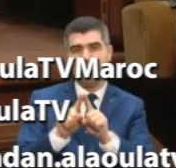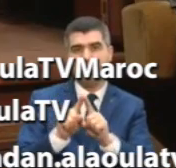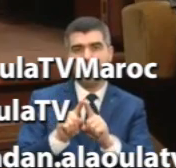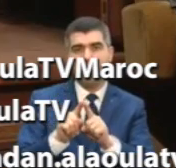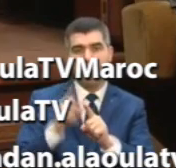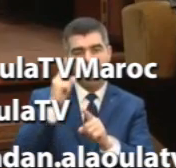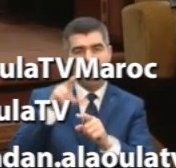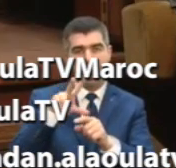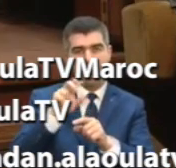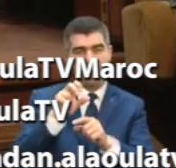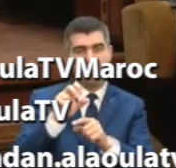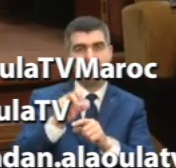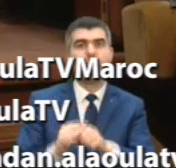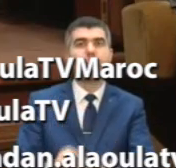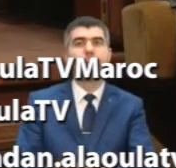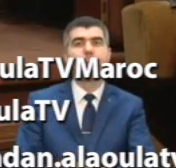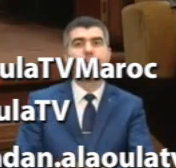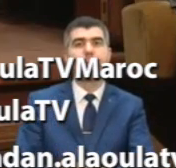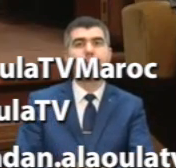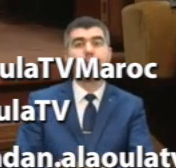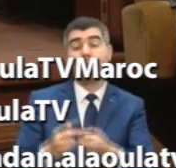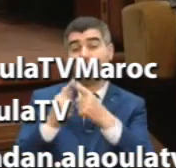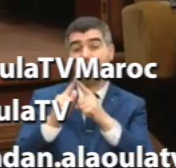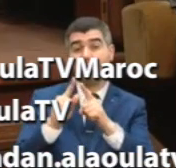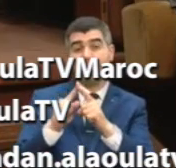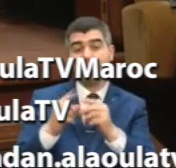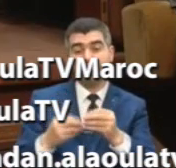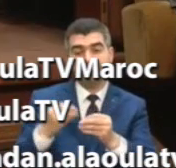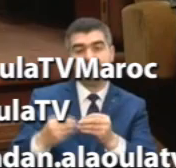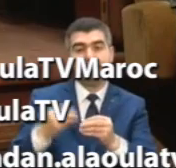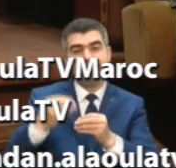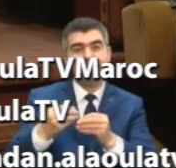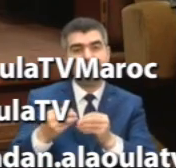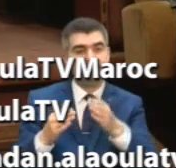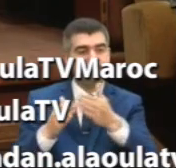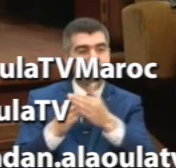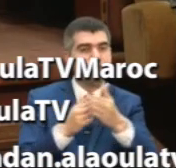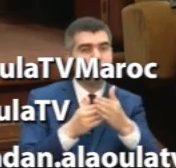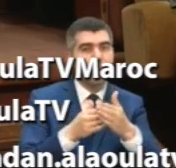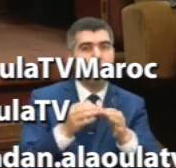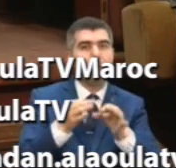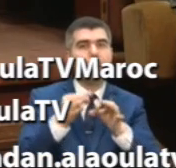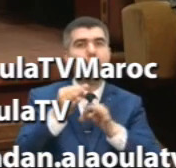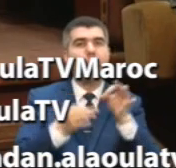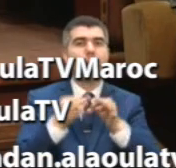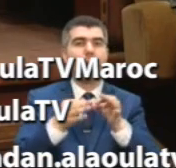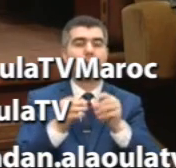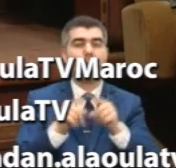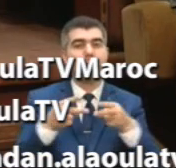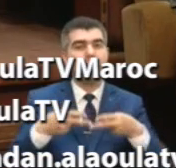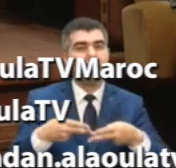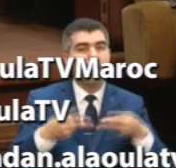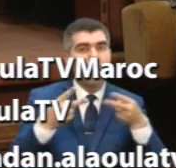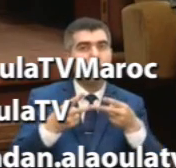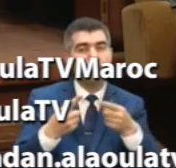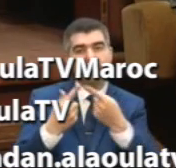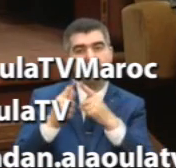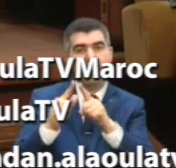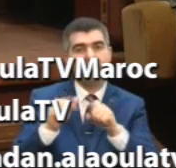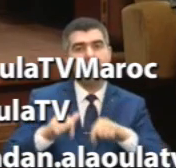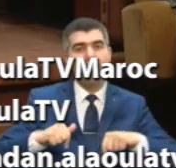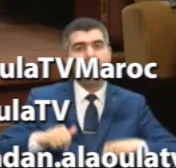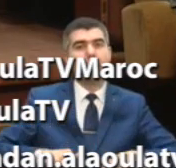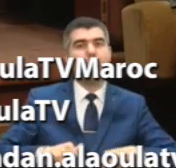ذلك يظل ان هناك عرقلة في تنفيذ مجموعة من الأحكام، خصوصا الأحكام الصادرة ضد مؤسسات